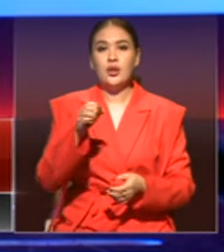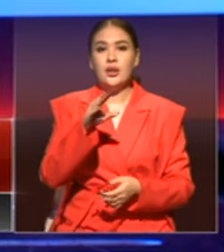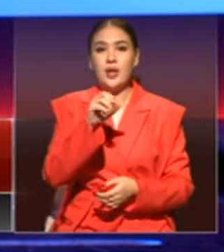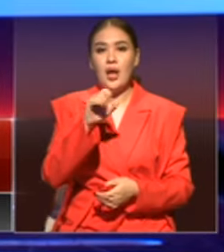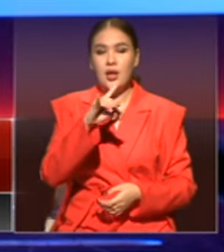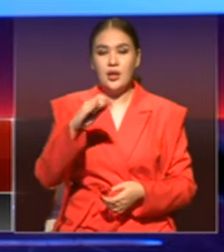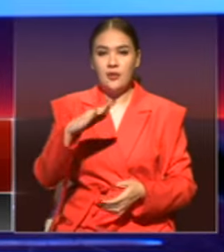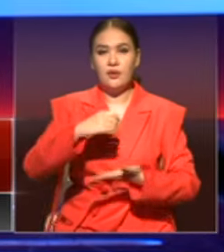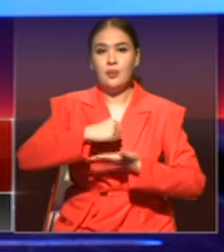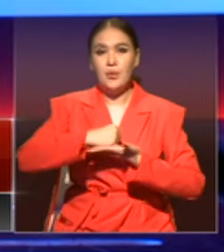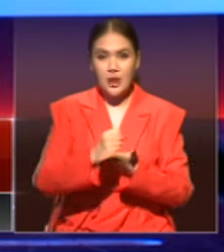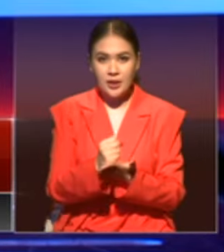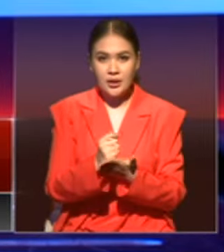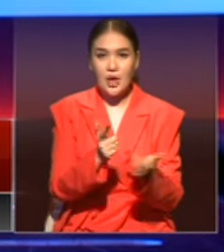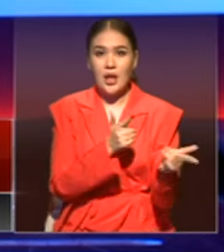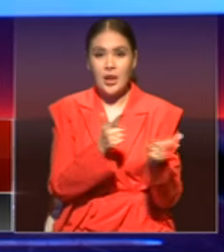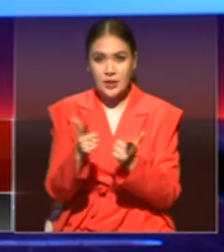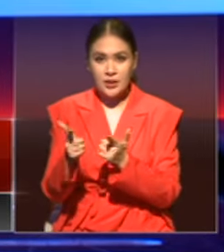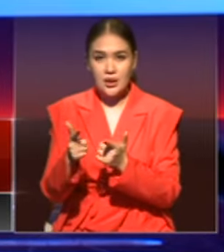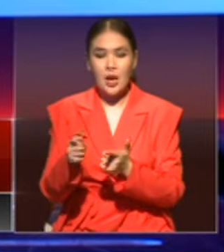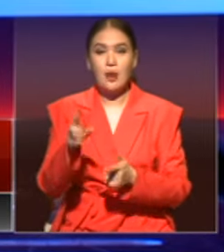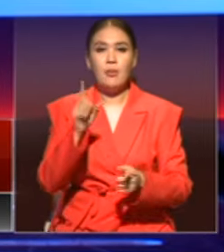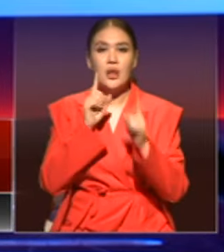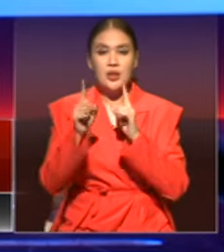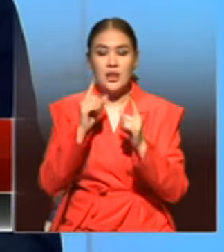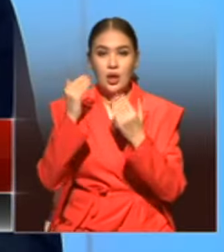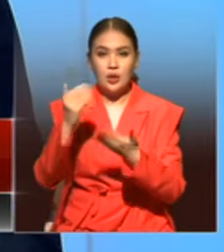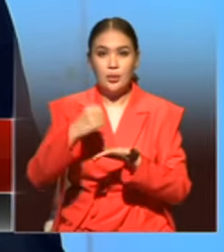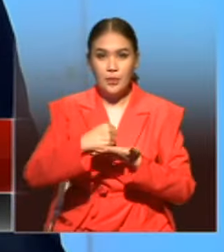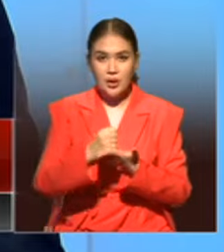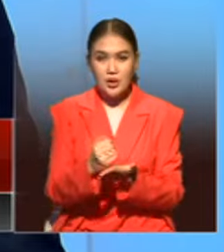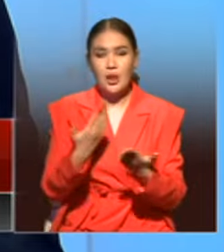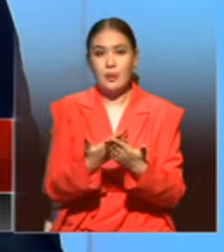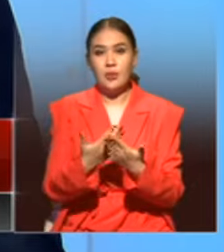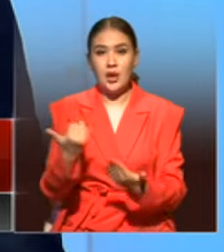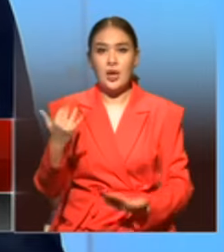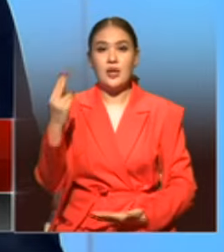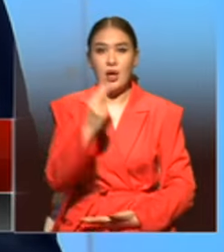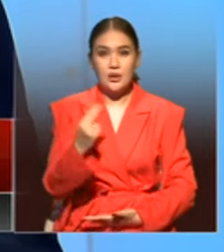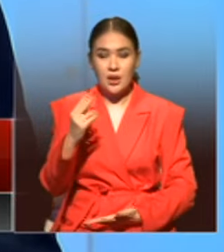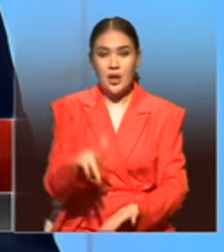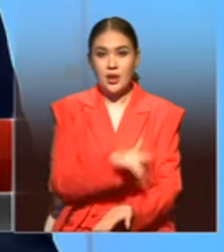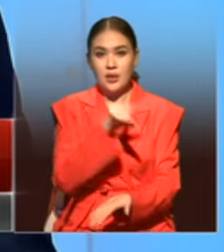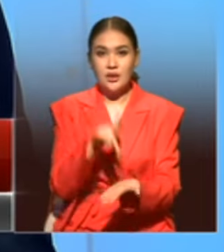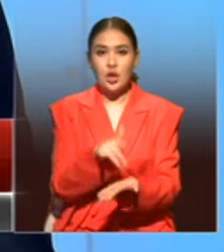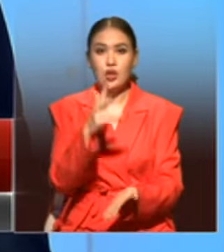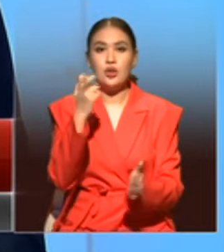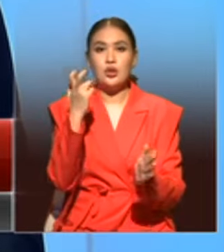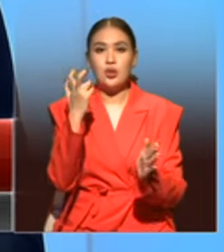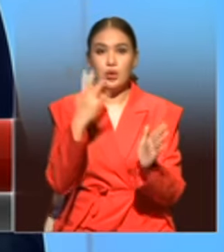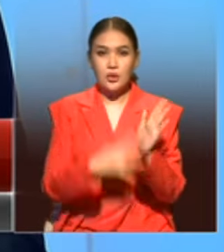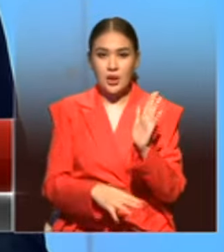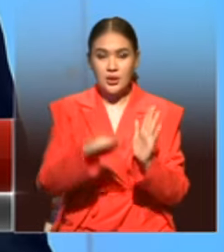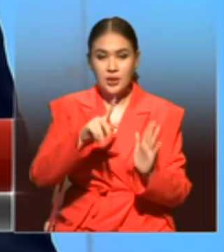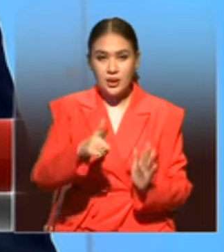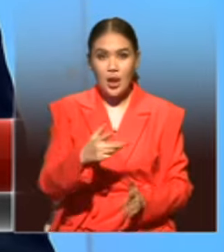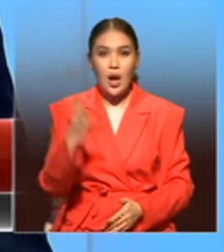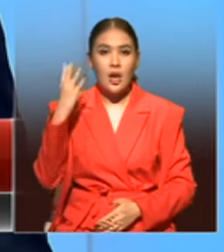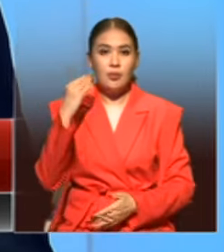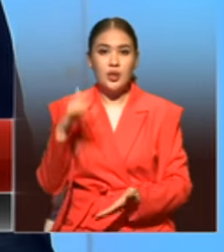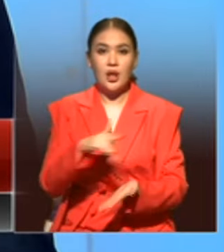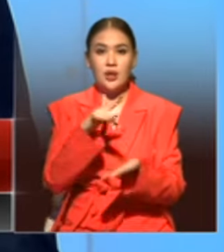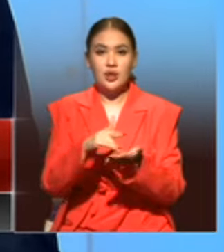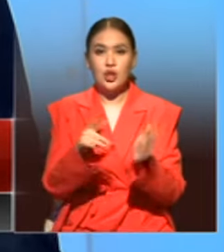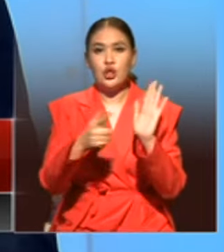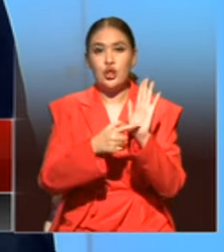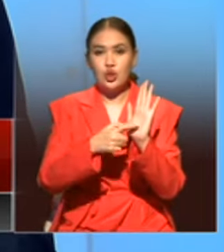бекітеді. Тарифті әзірлейді, оны мәслихат бекітеді. Мысалы, қазіргі таңда Астана қаласында бір тұрғынға 390 теңге, ал Алматы қаласында жақында қайта қаралып